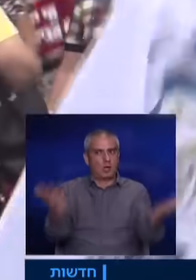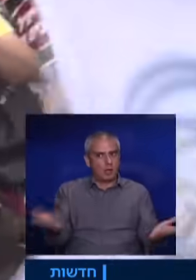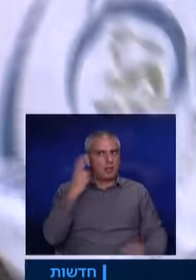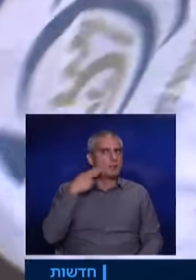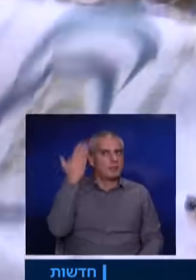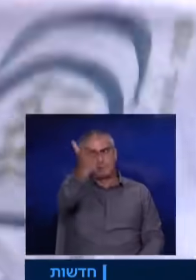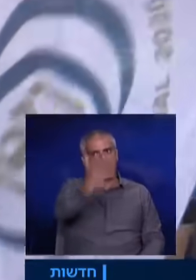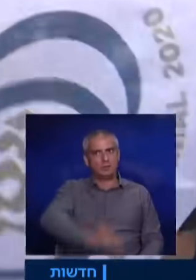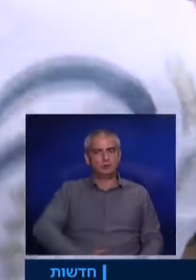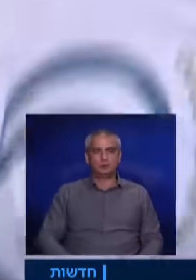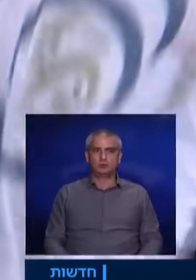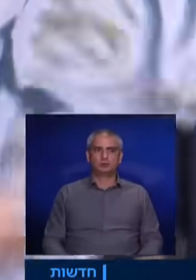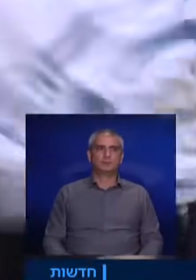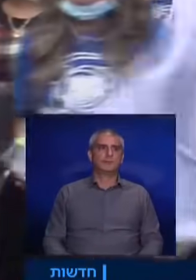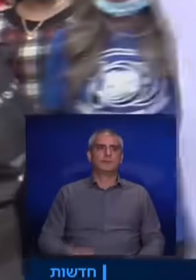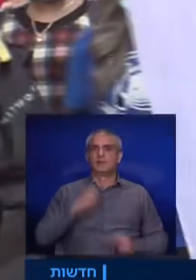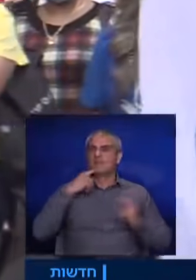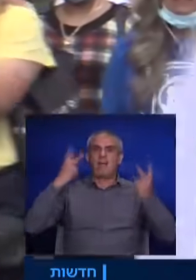תתבייש!